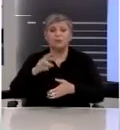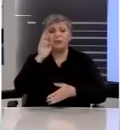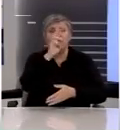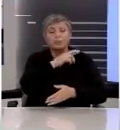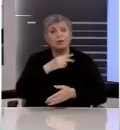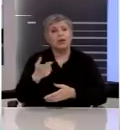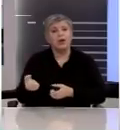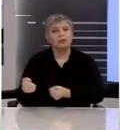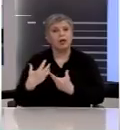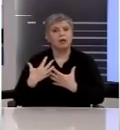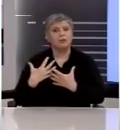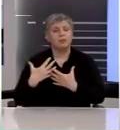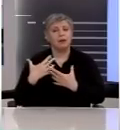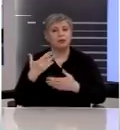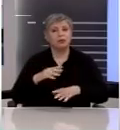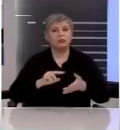διαδικασία.